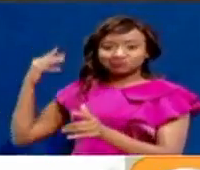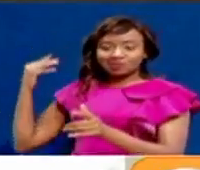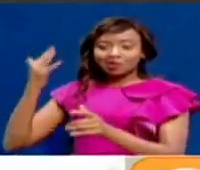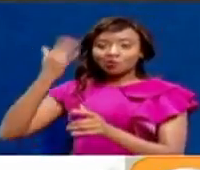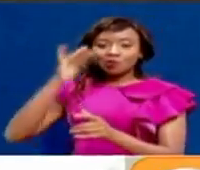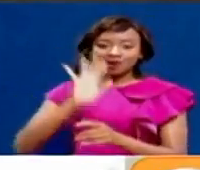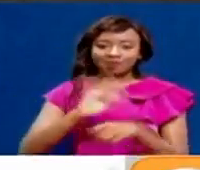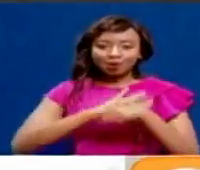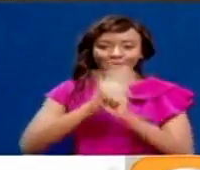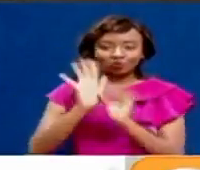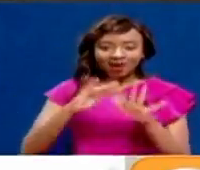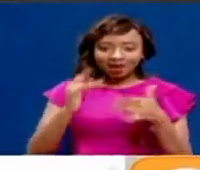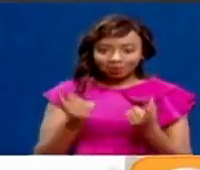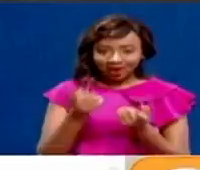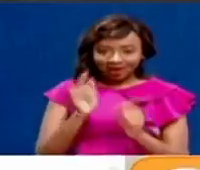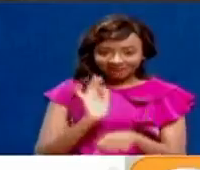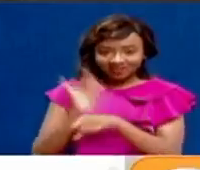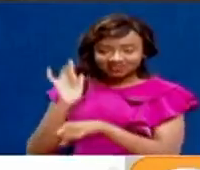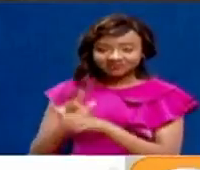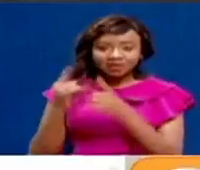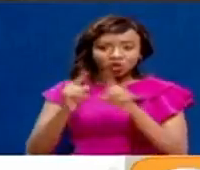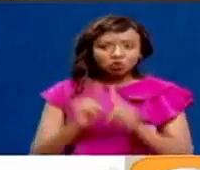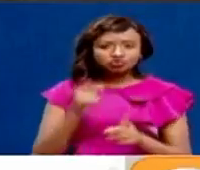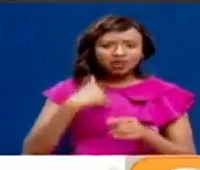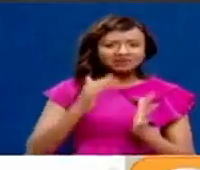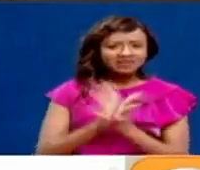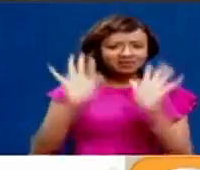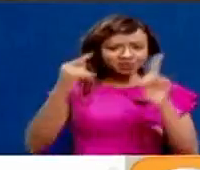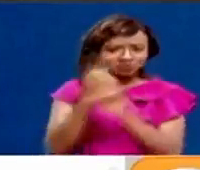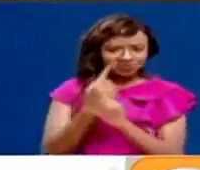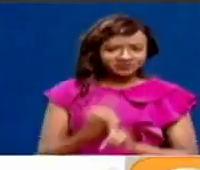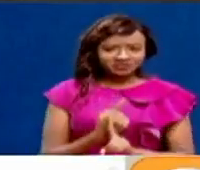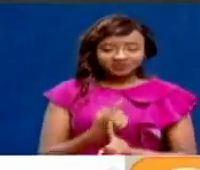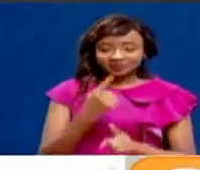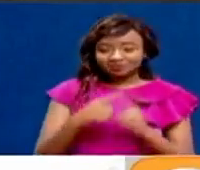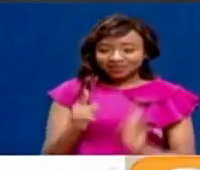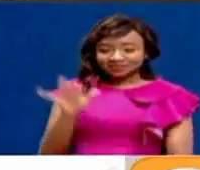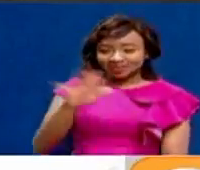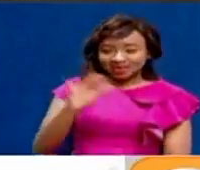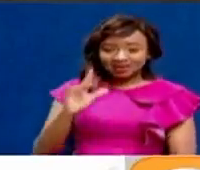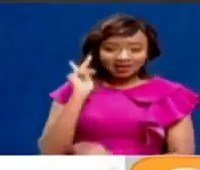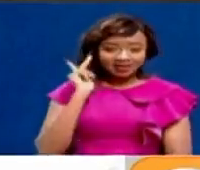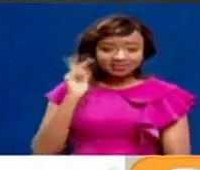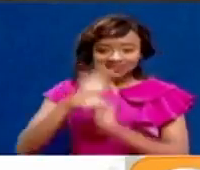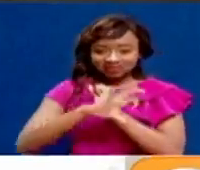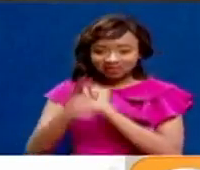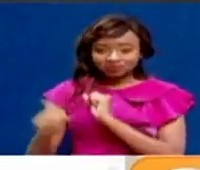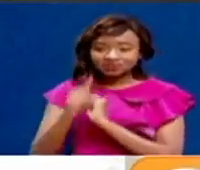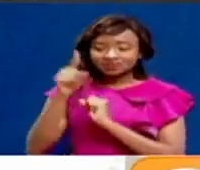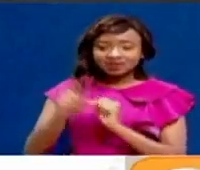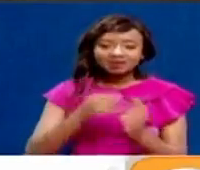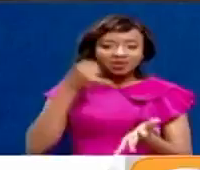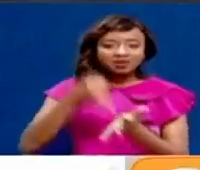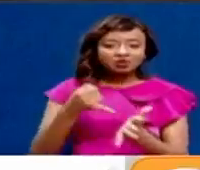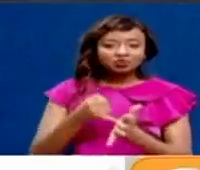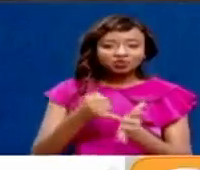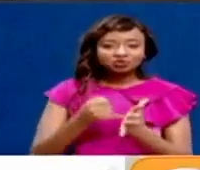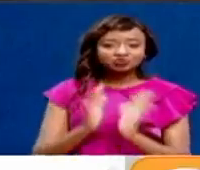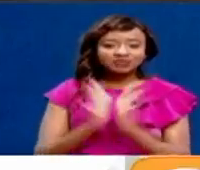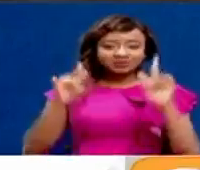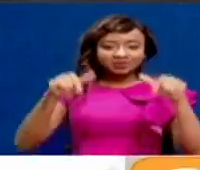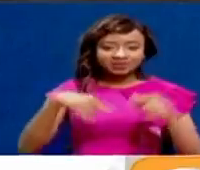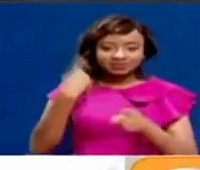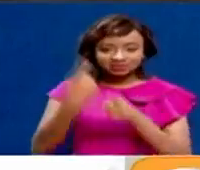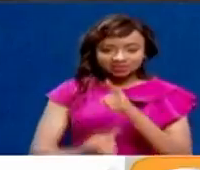corona. Mbali na sherehe iliyohudhuriwa na watu wachache, ikulu ya Nairobi, kaunti ya Kisii iliyokuwa imeratibiwa kuandaa sherehe hizi mwaka